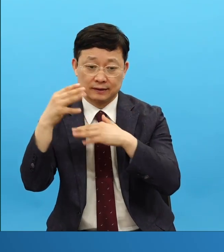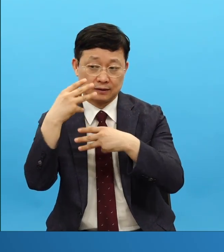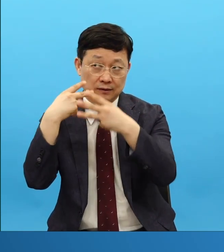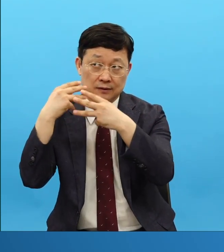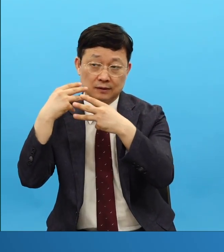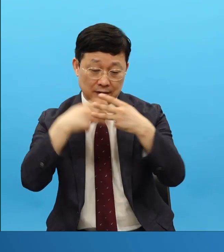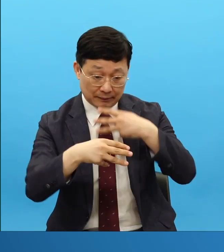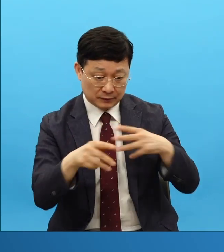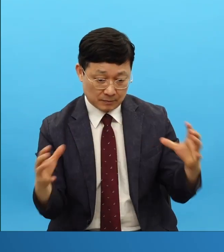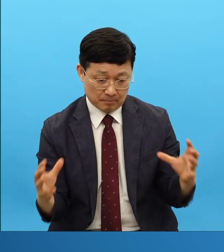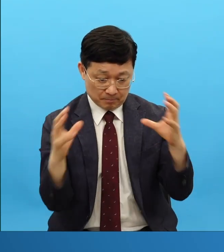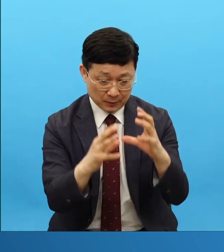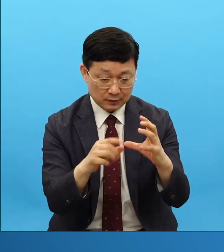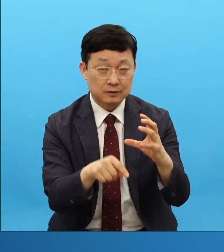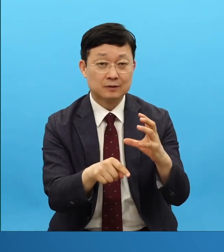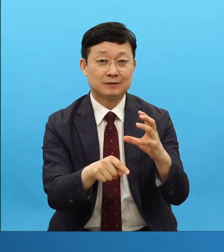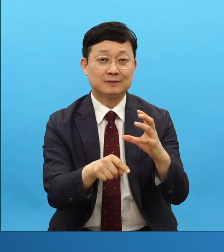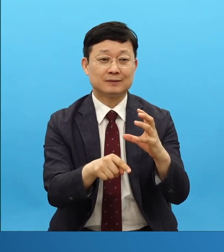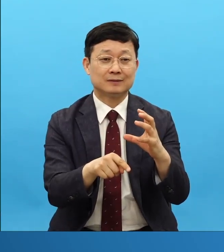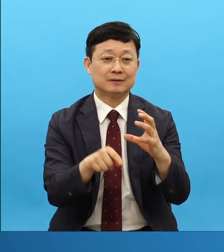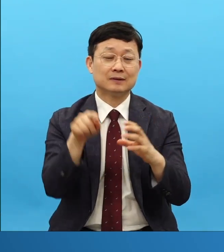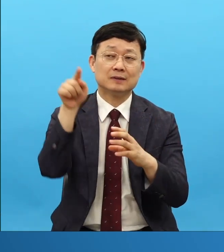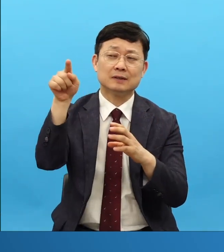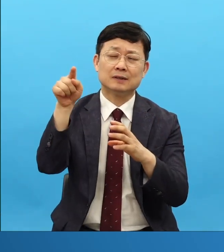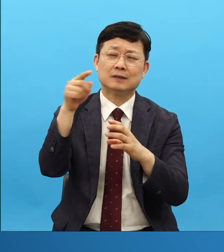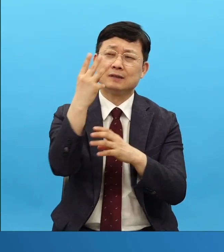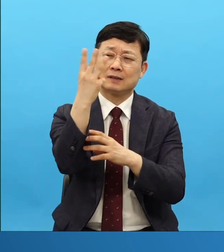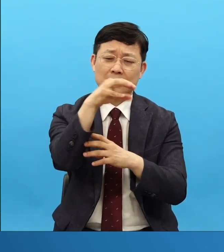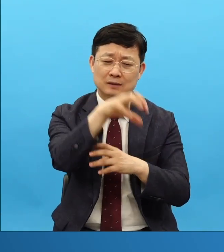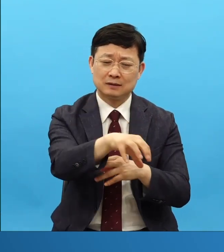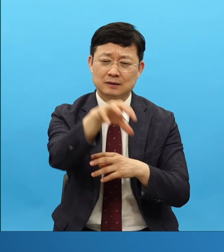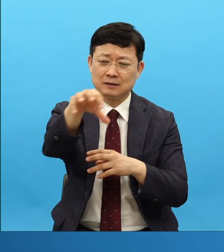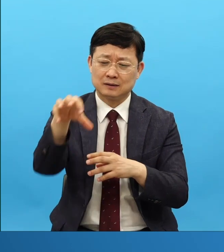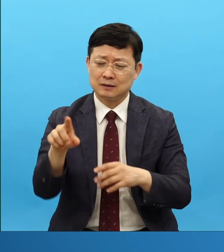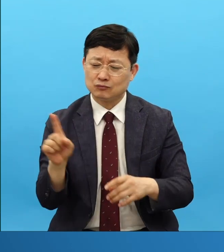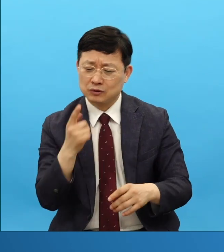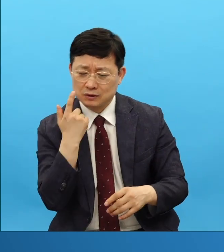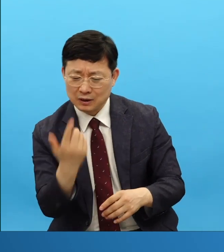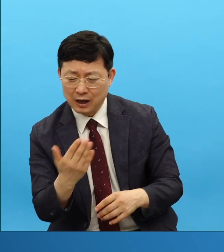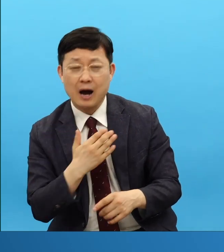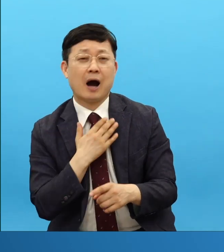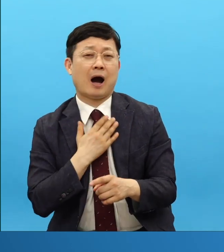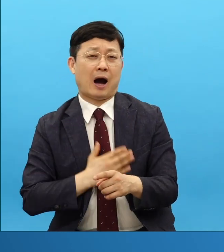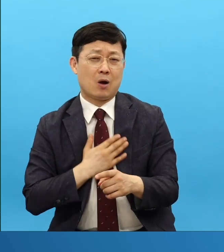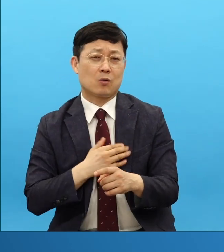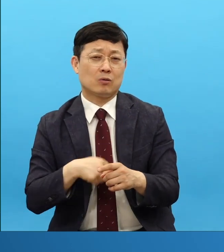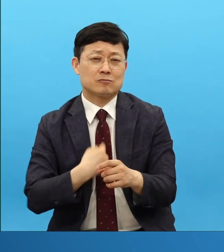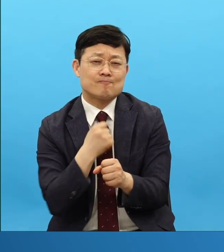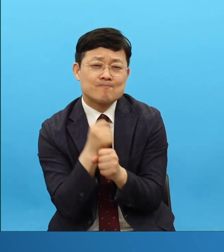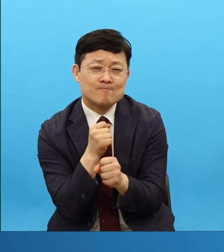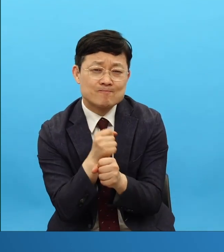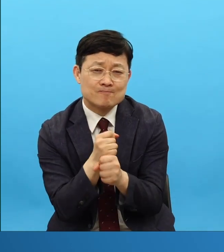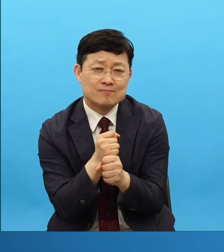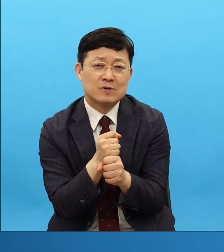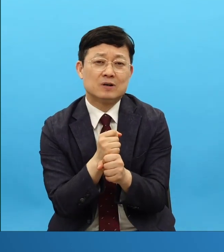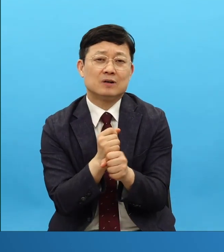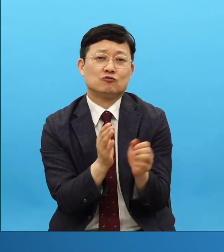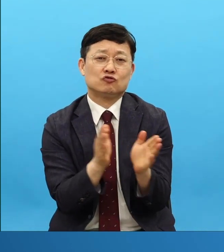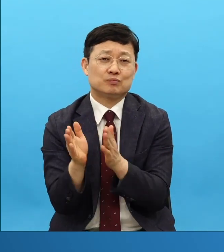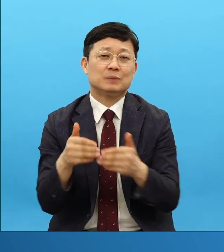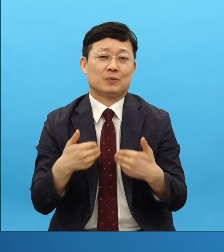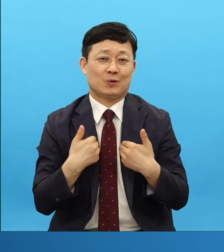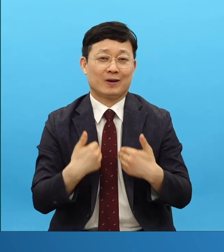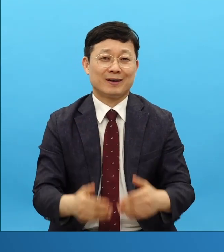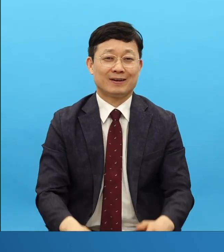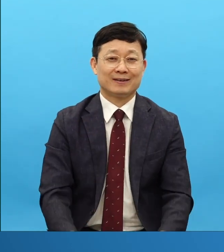렘넌트들이 와서 이 뜰이 뭔가를 알고 만들 수 있어야 돼요, 자기들이. And I'm going to tell you this because the